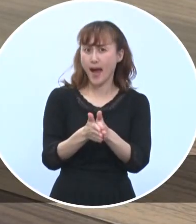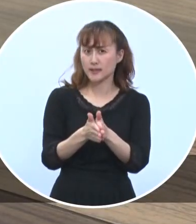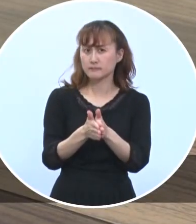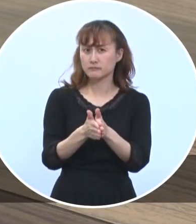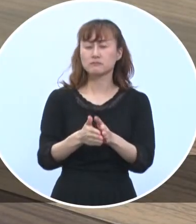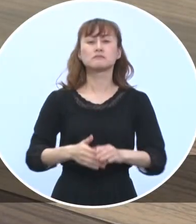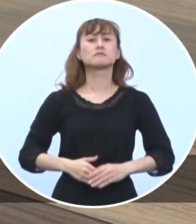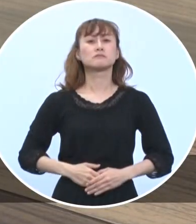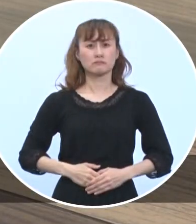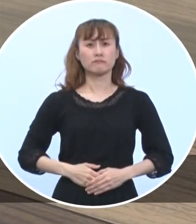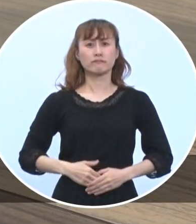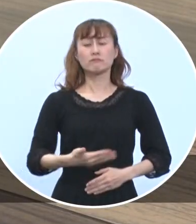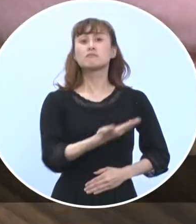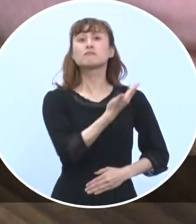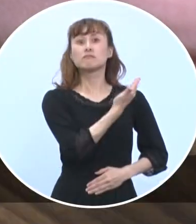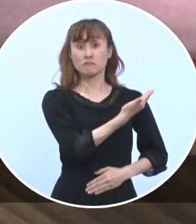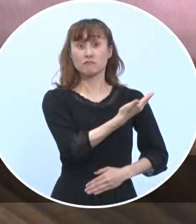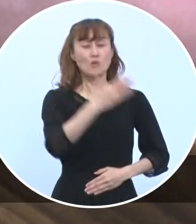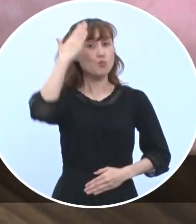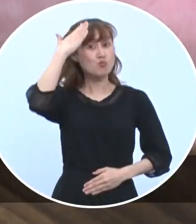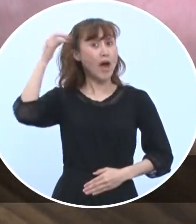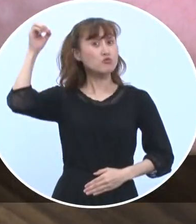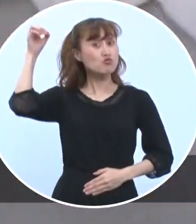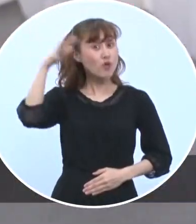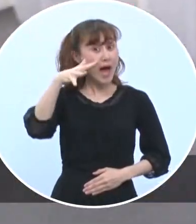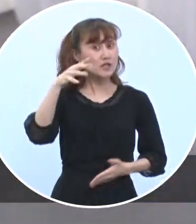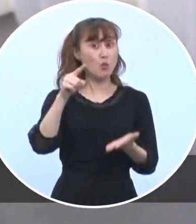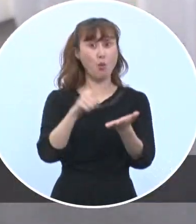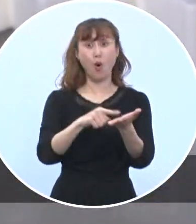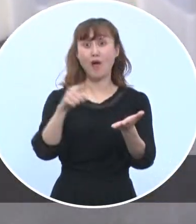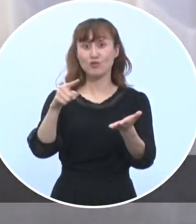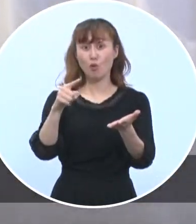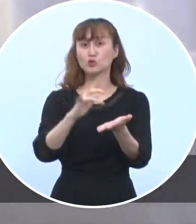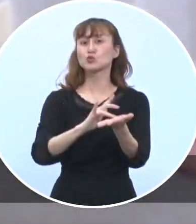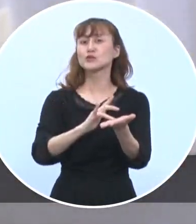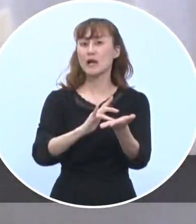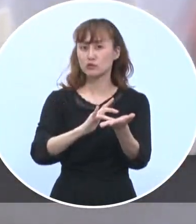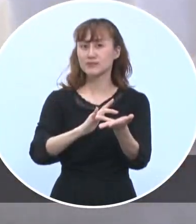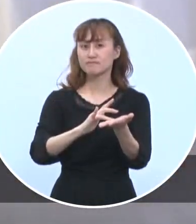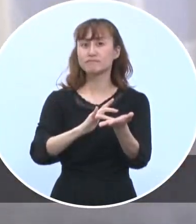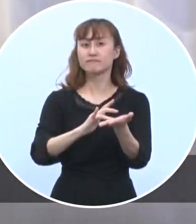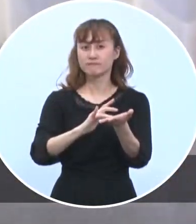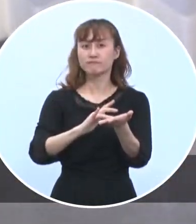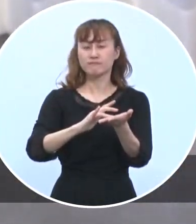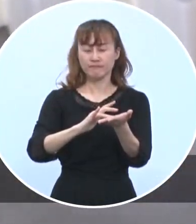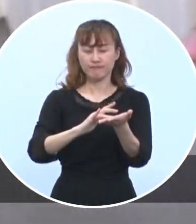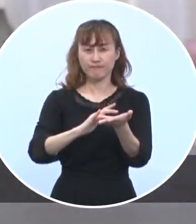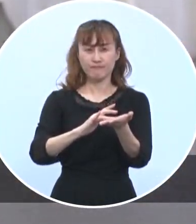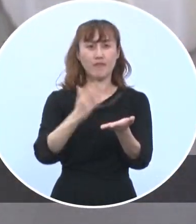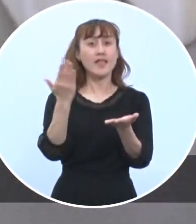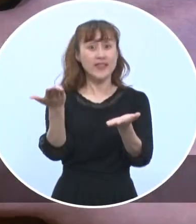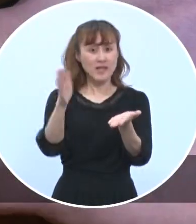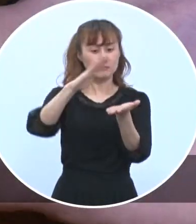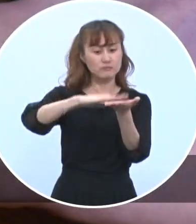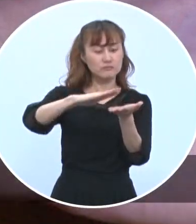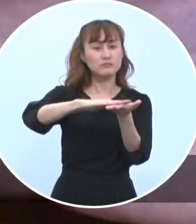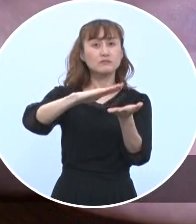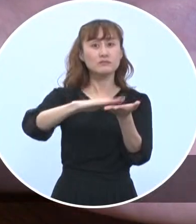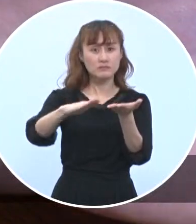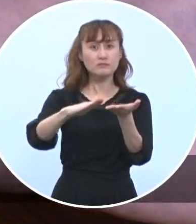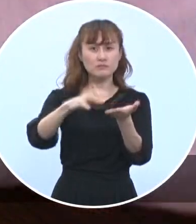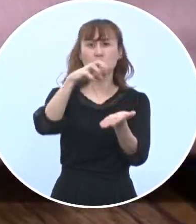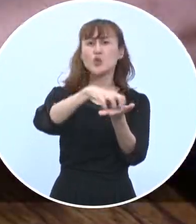こちらはブラックライトに反応する薬品です。これを手についた汚れや雑菌に見立てて塗ります